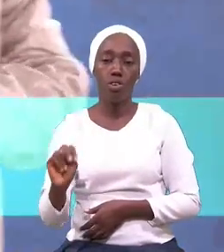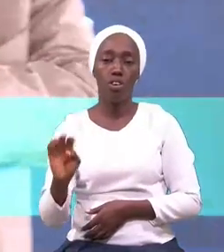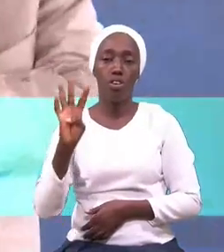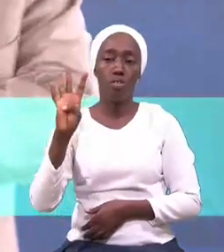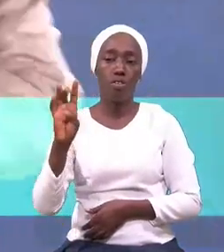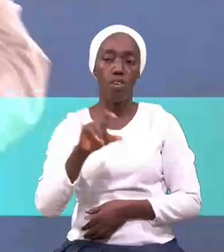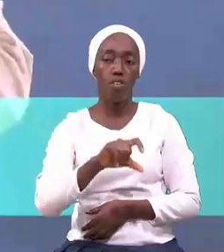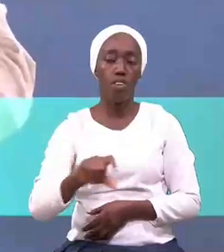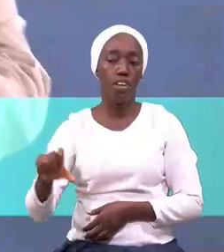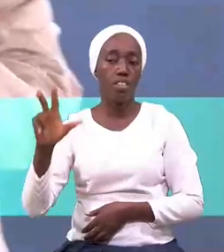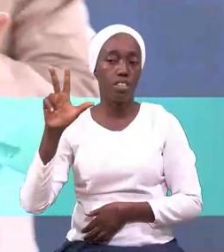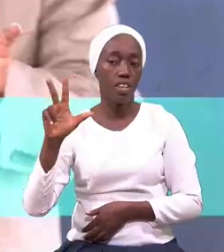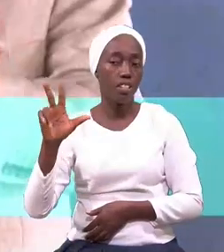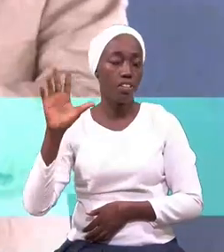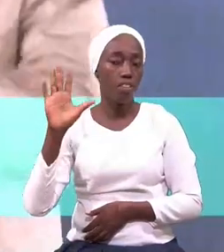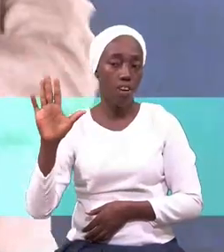Jean 4,